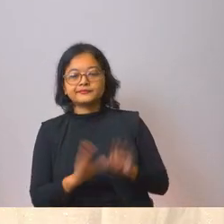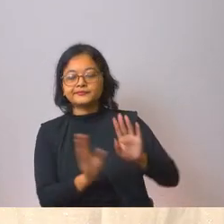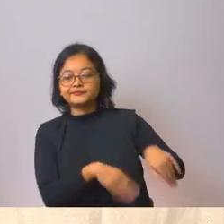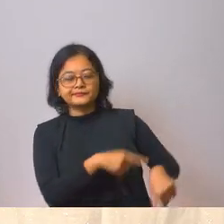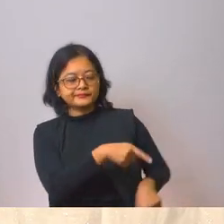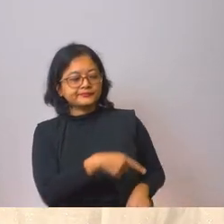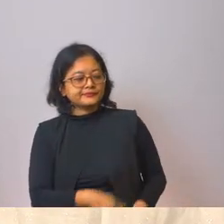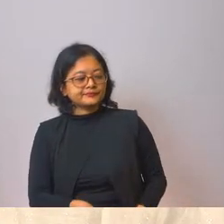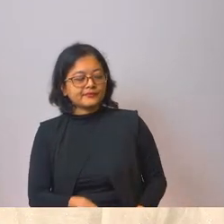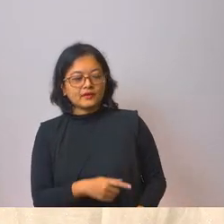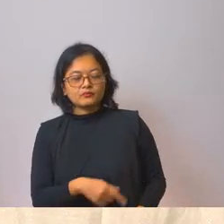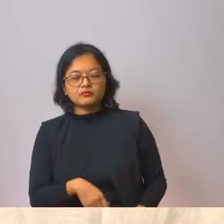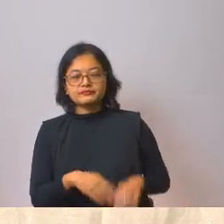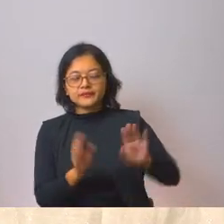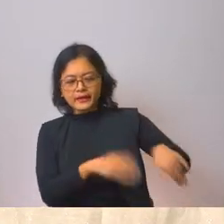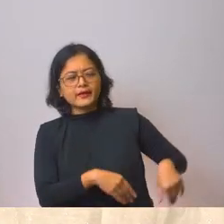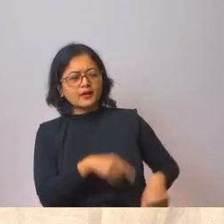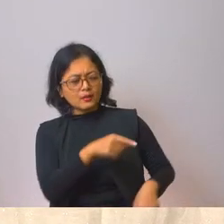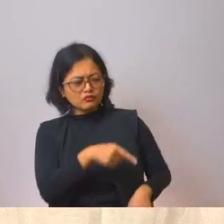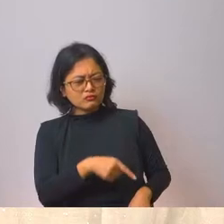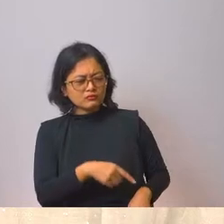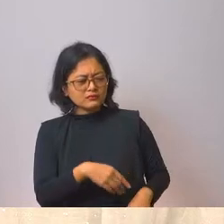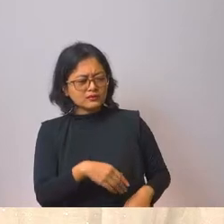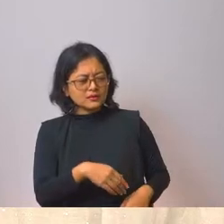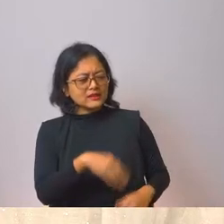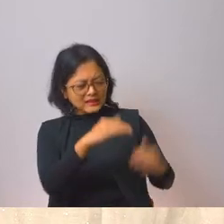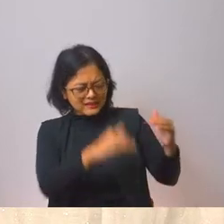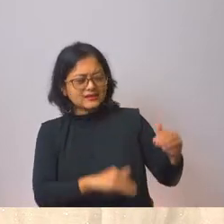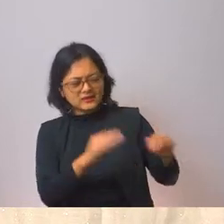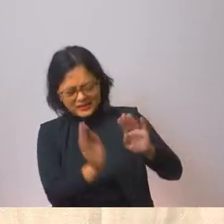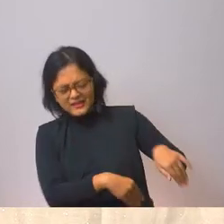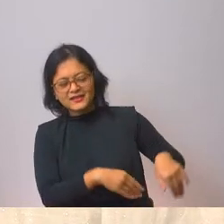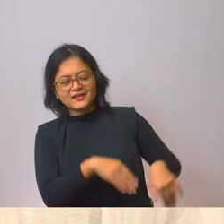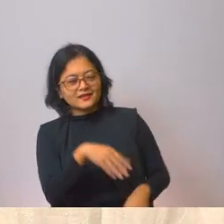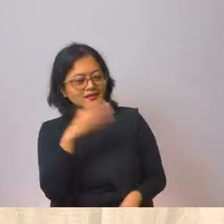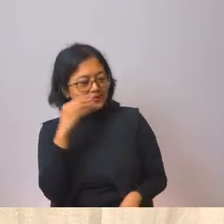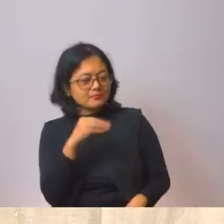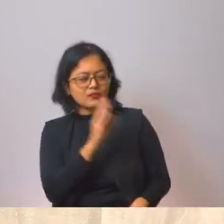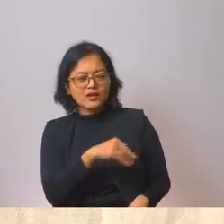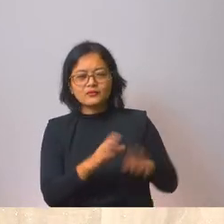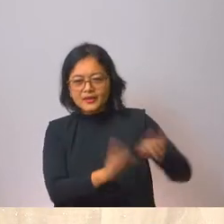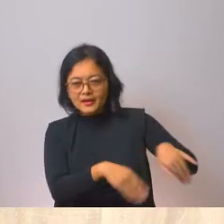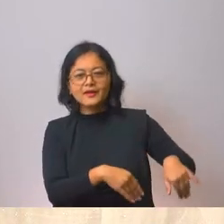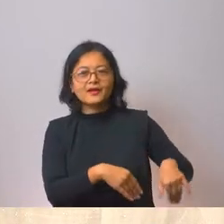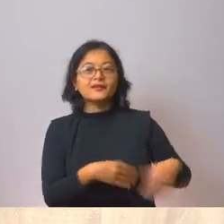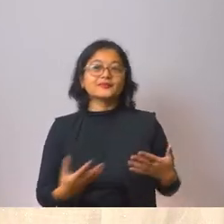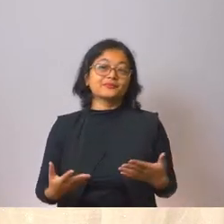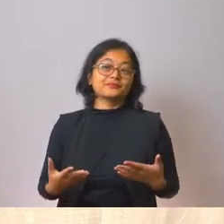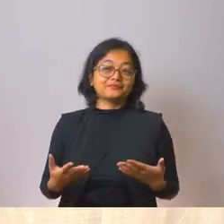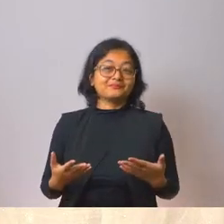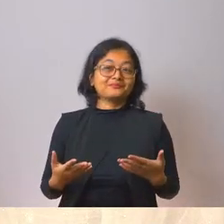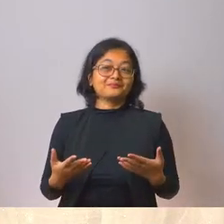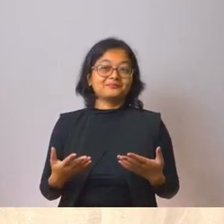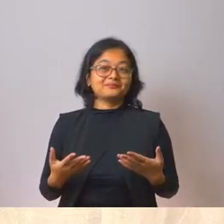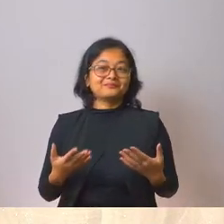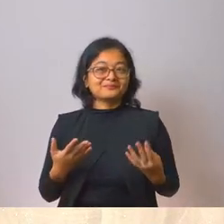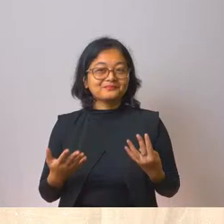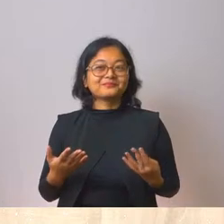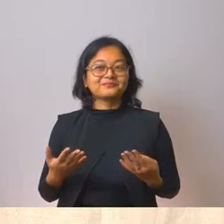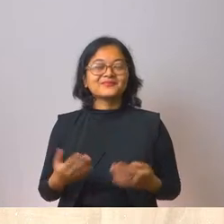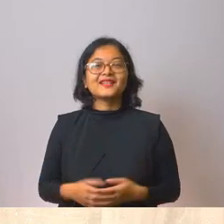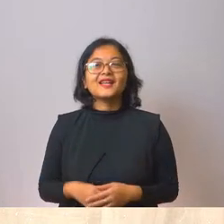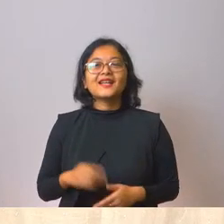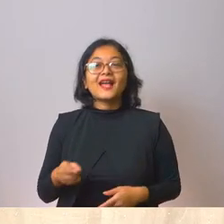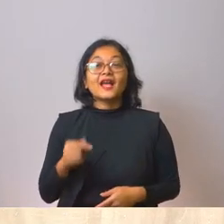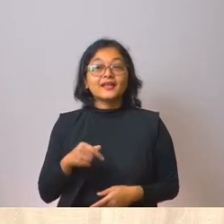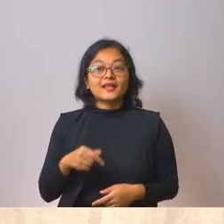Ya. Kamu ini loh siapa sih? Kamu ini loh segala macam. Maka dari itu saya mau perjelas topik kita,